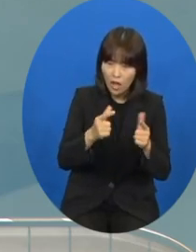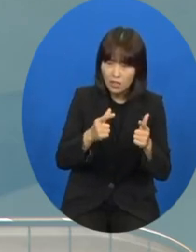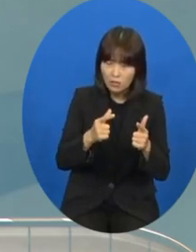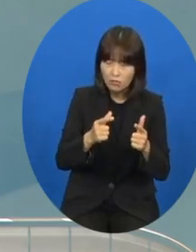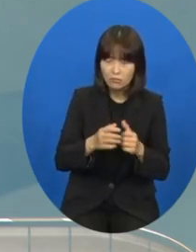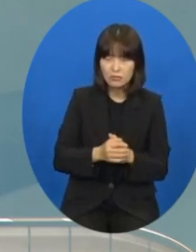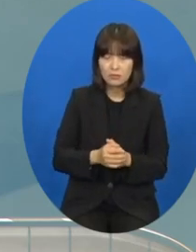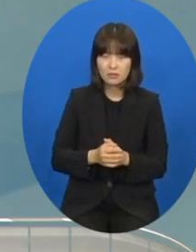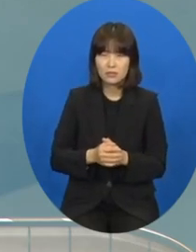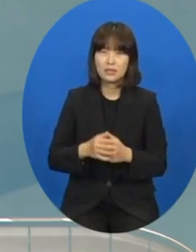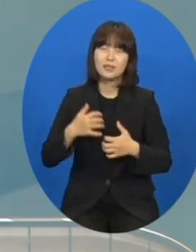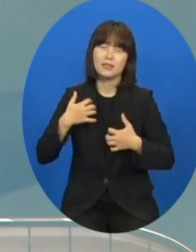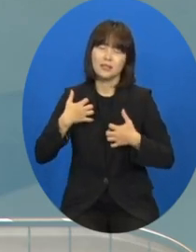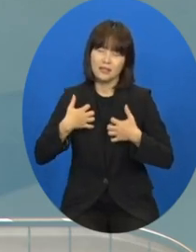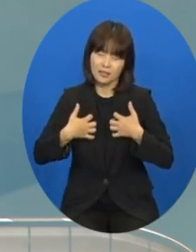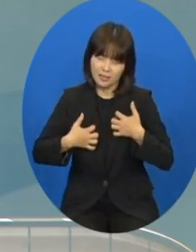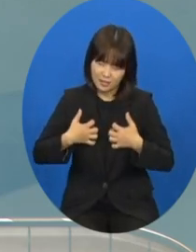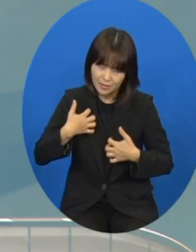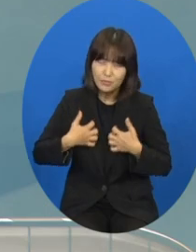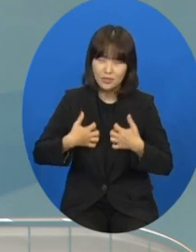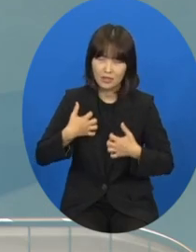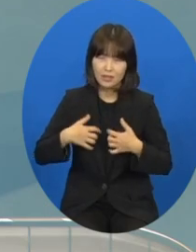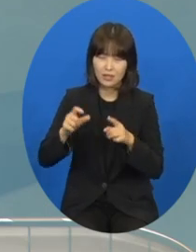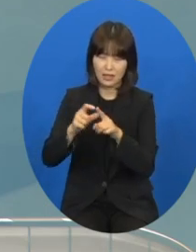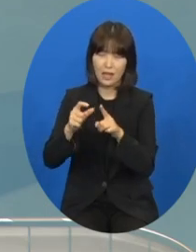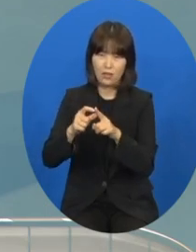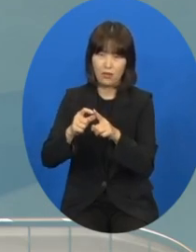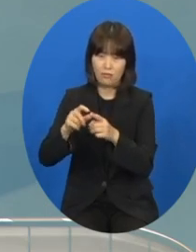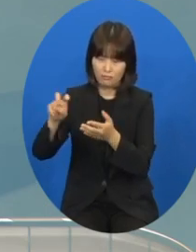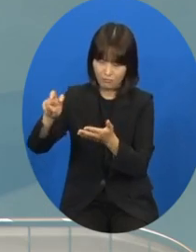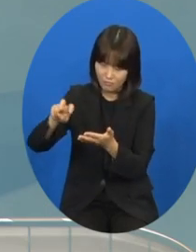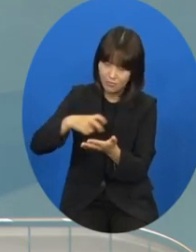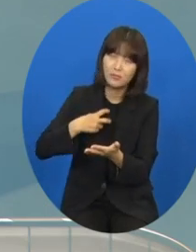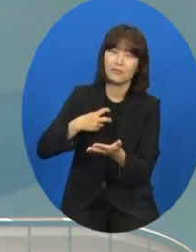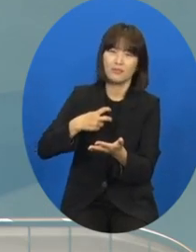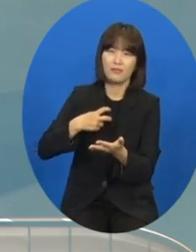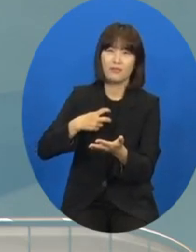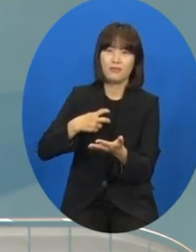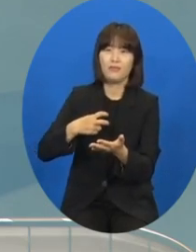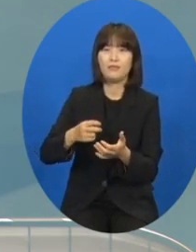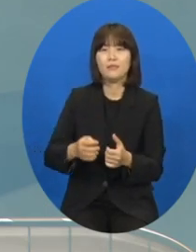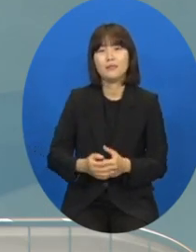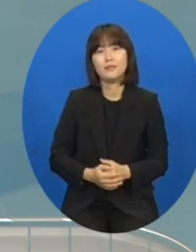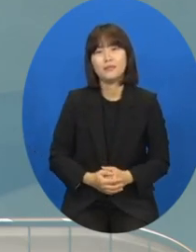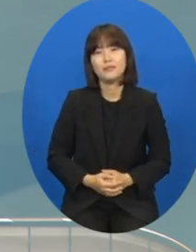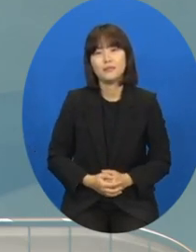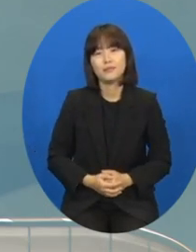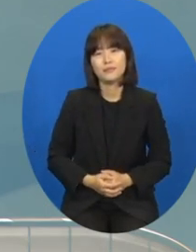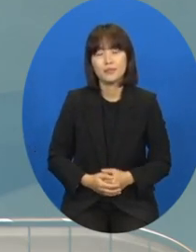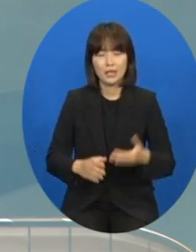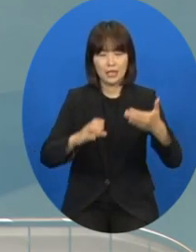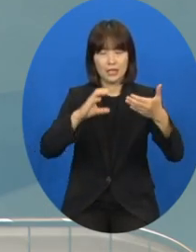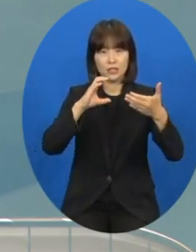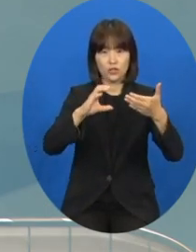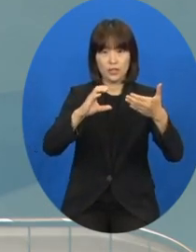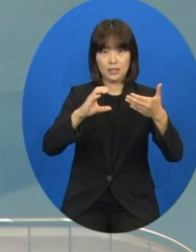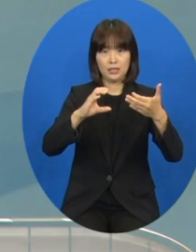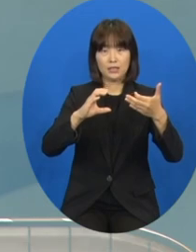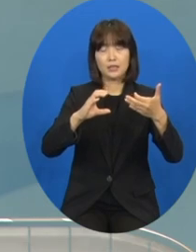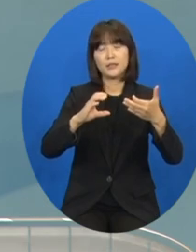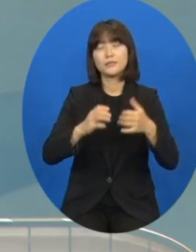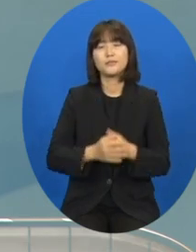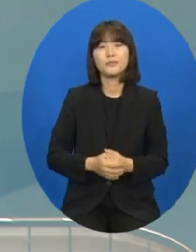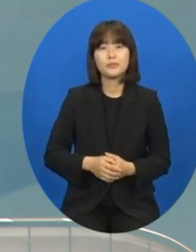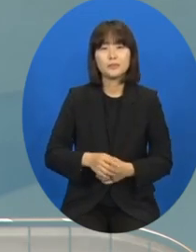delighted, 너무 즐겁다, 그런 단어가 왔어요. 19세기 그